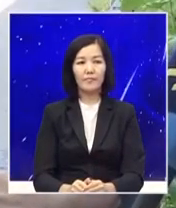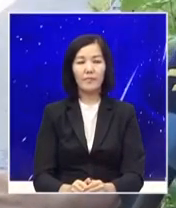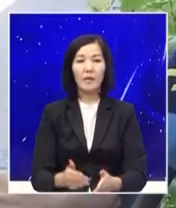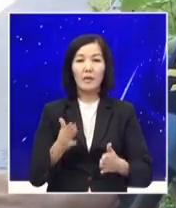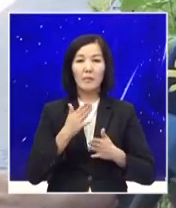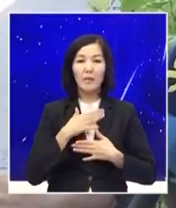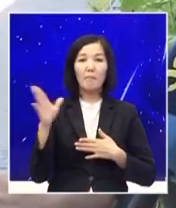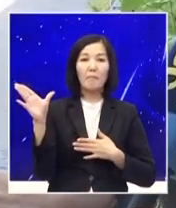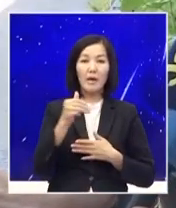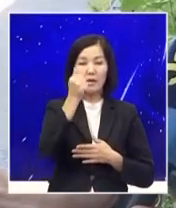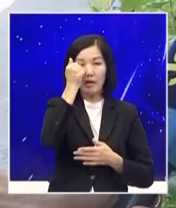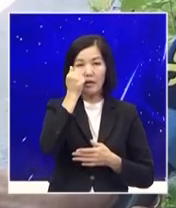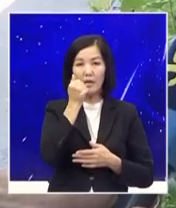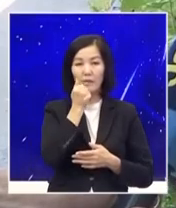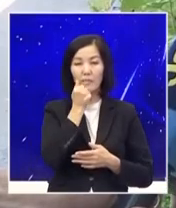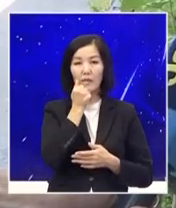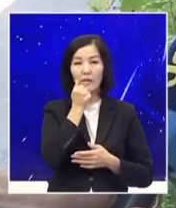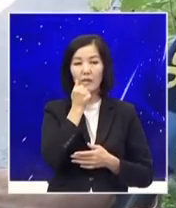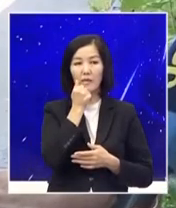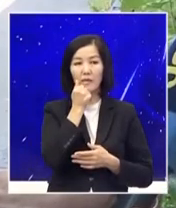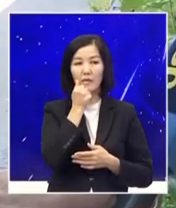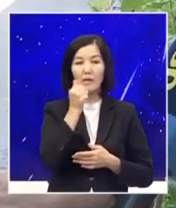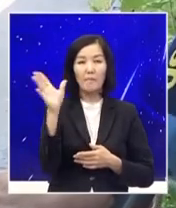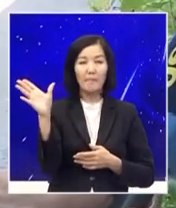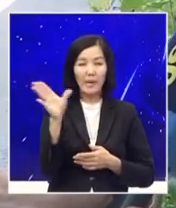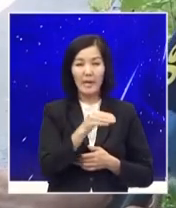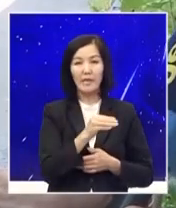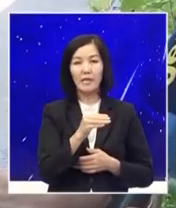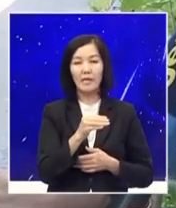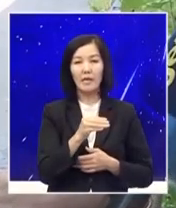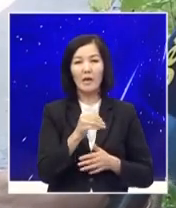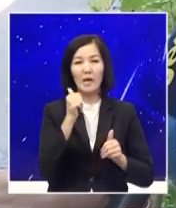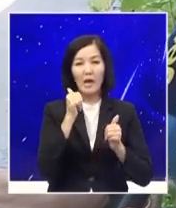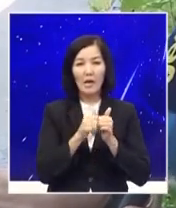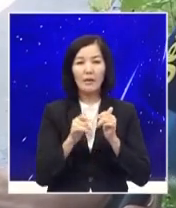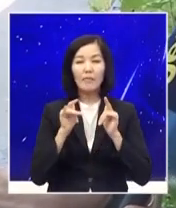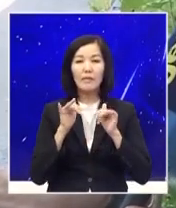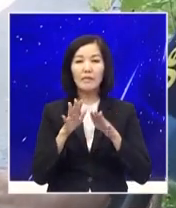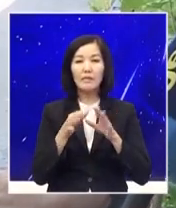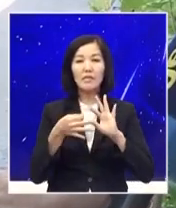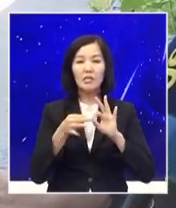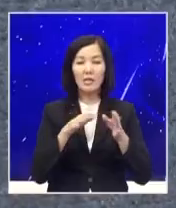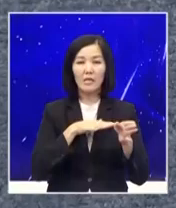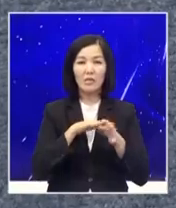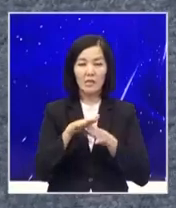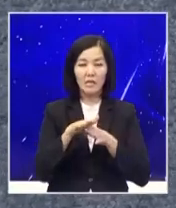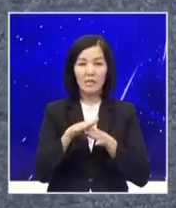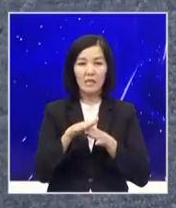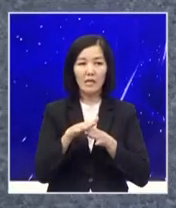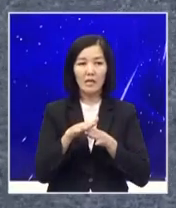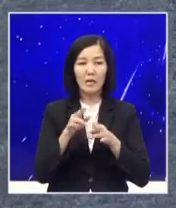Мен барлығыңа ризашылығымды білдіремін. Бірің емес, бәріңе. Себебі сендер әрбір істі мұқияттылықпен жасайсыңдар. Міне,